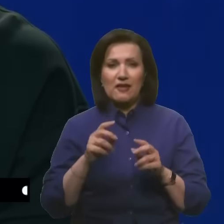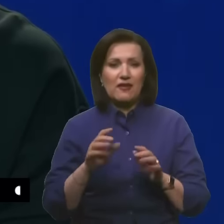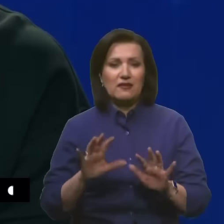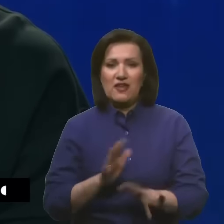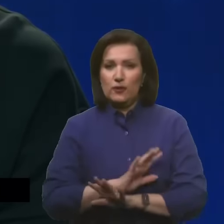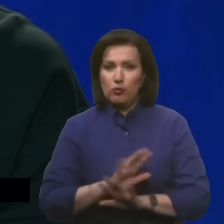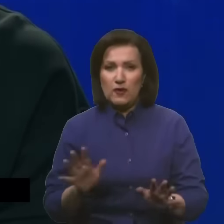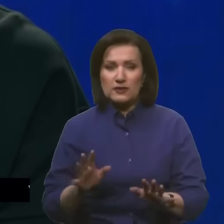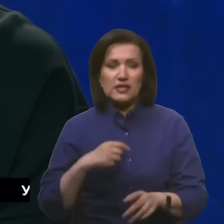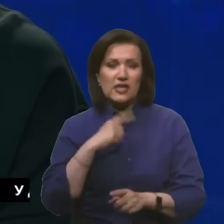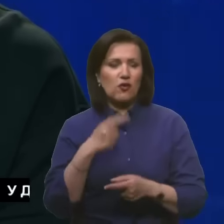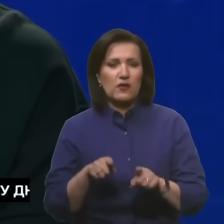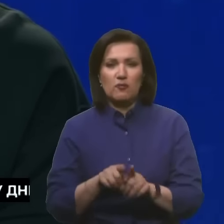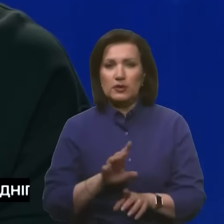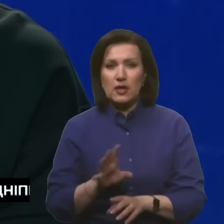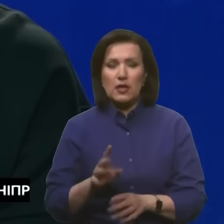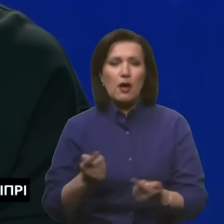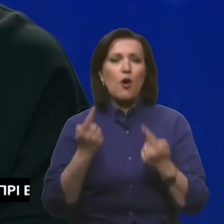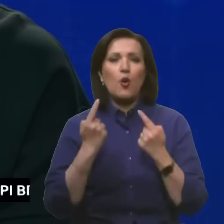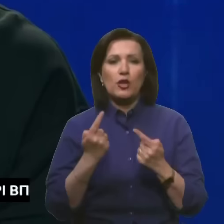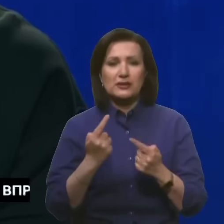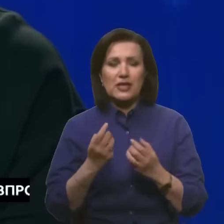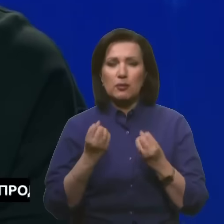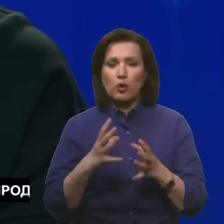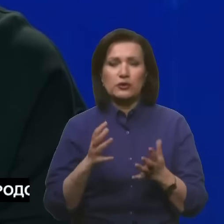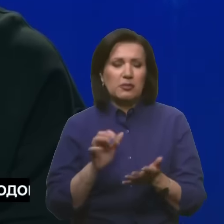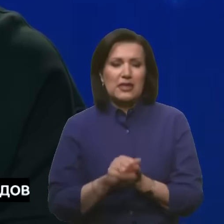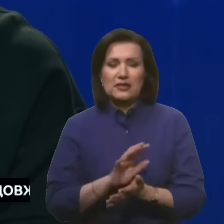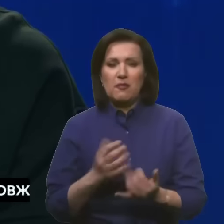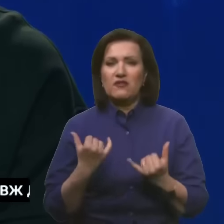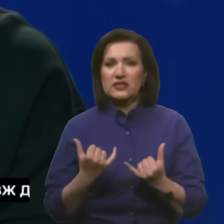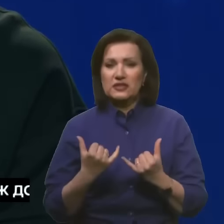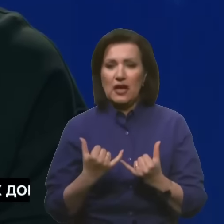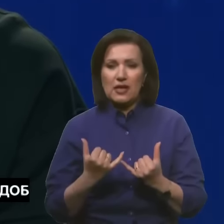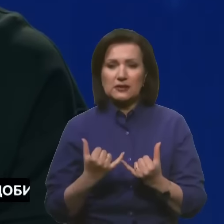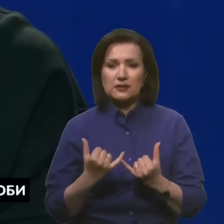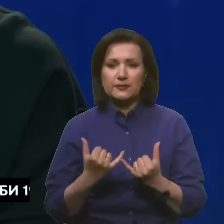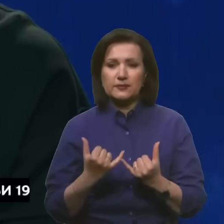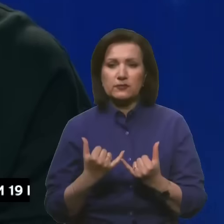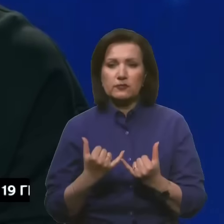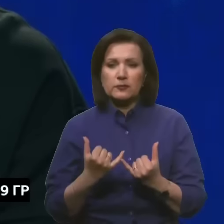відбувається. Я би не говорив так колосально і просто не займався зараз